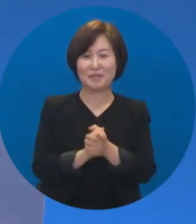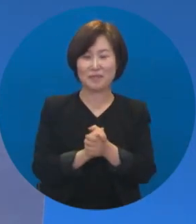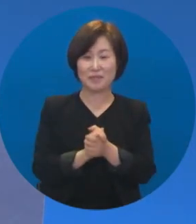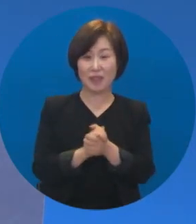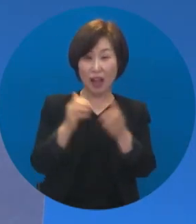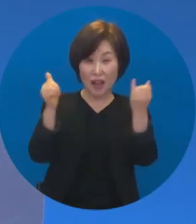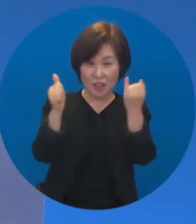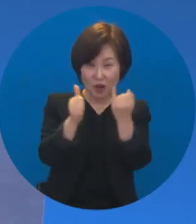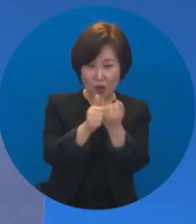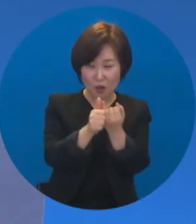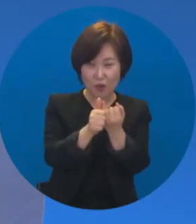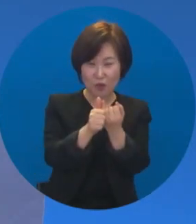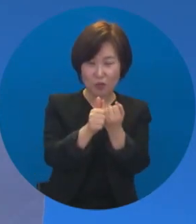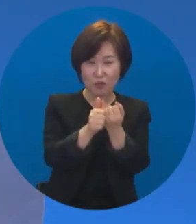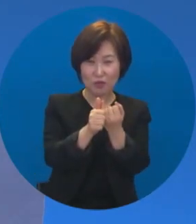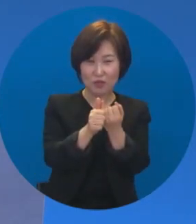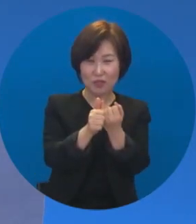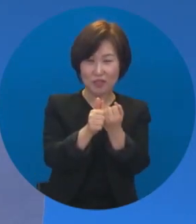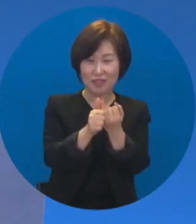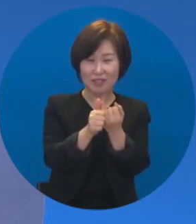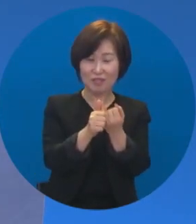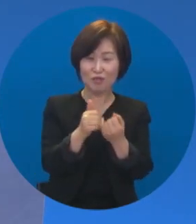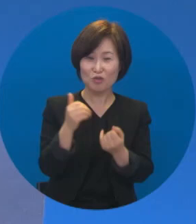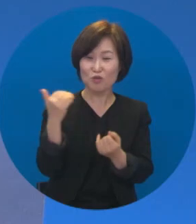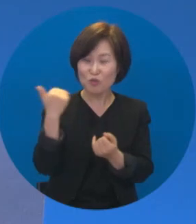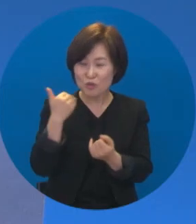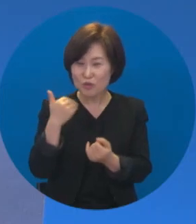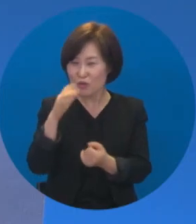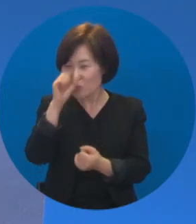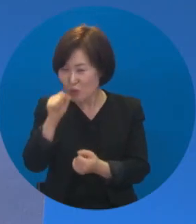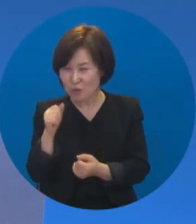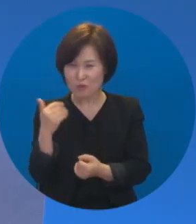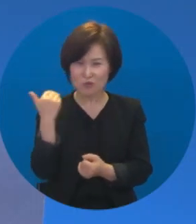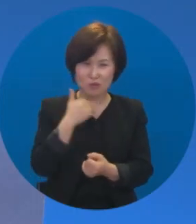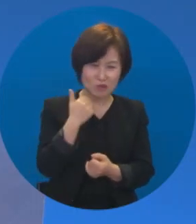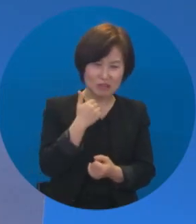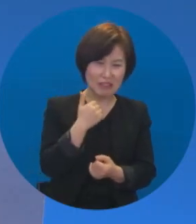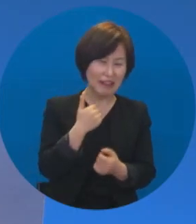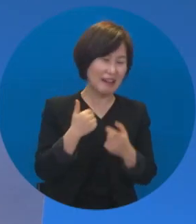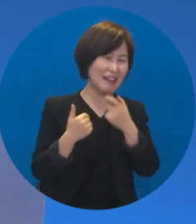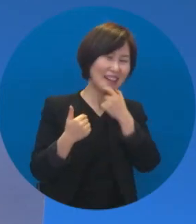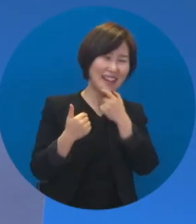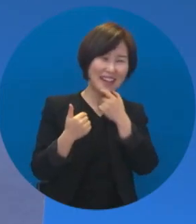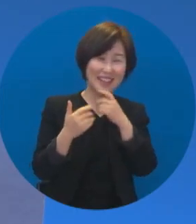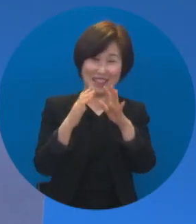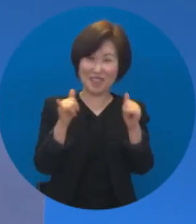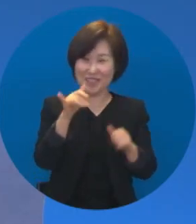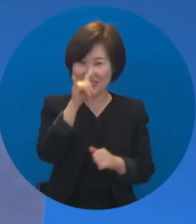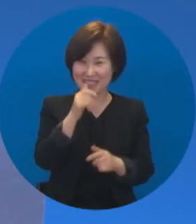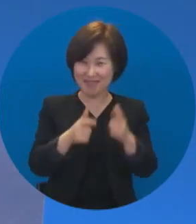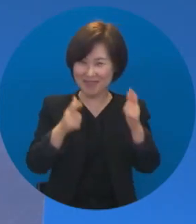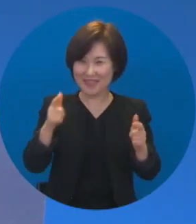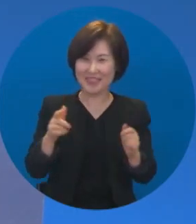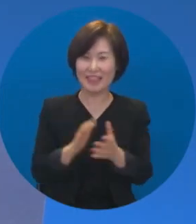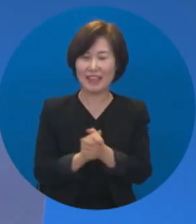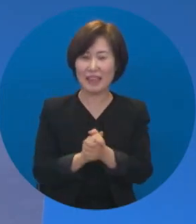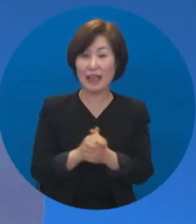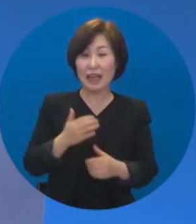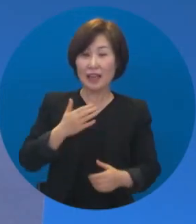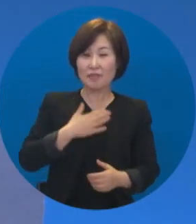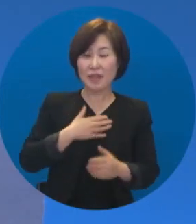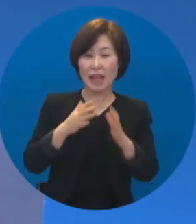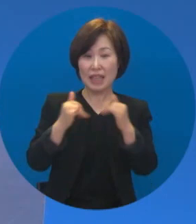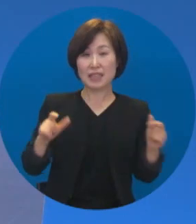결혼이 누군가에게는 좋은 이막, 누군가에게는 이막이 될 수 있는 거죠. 저와 저의